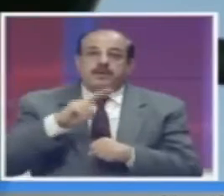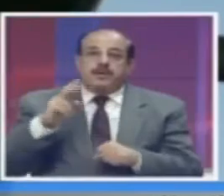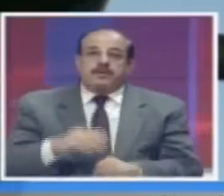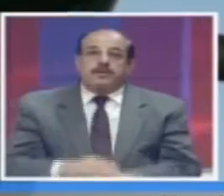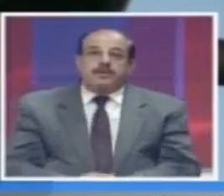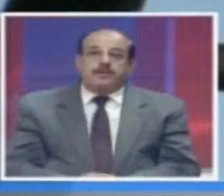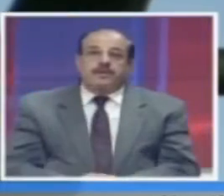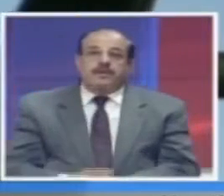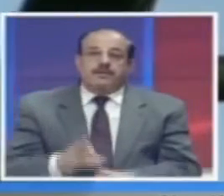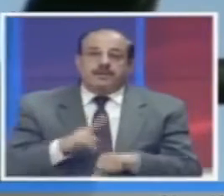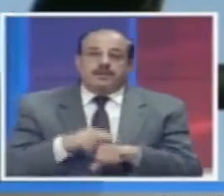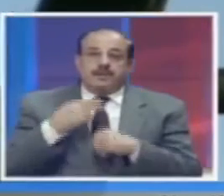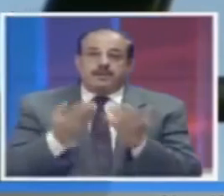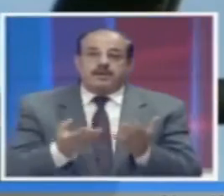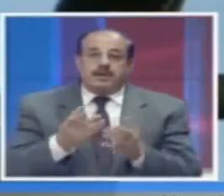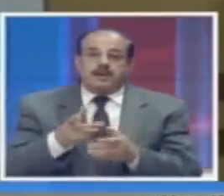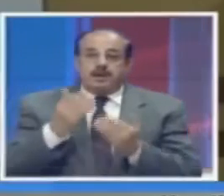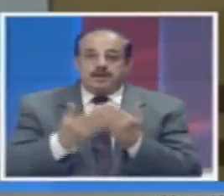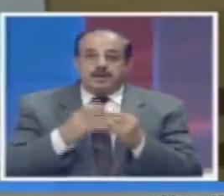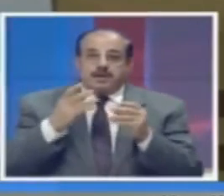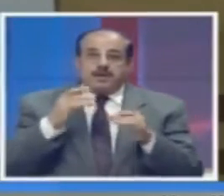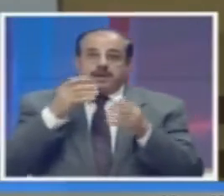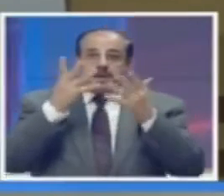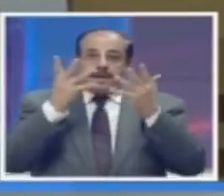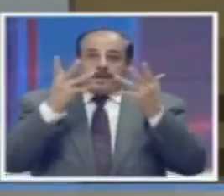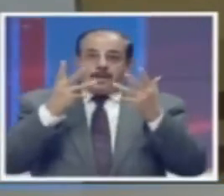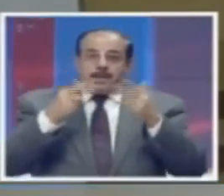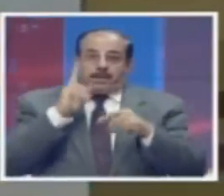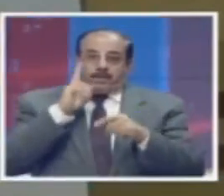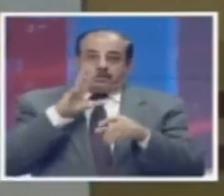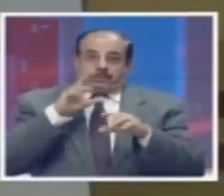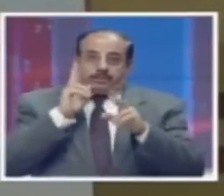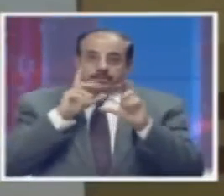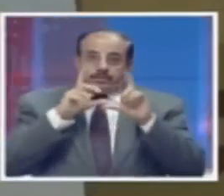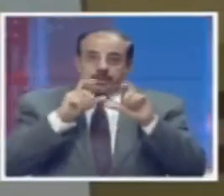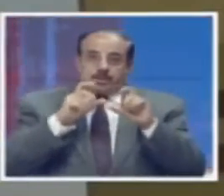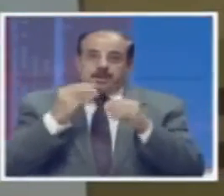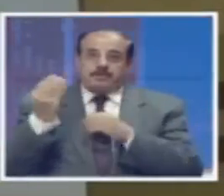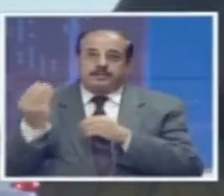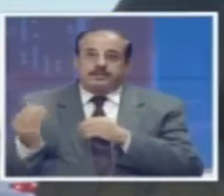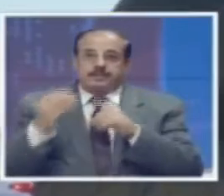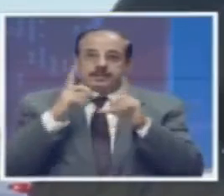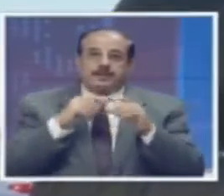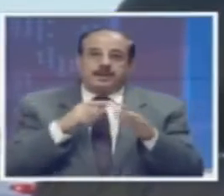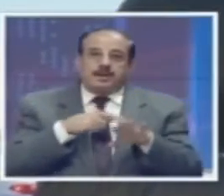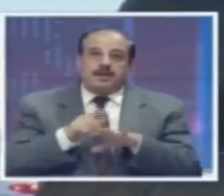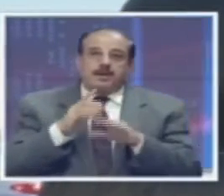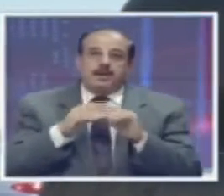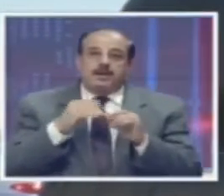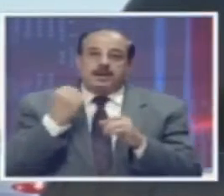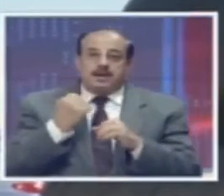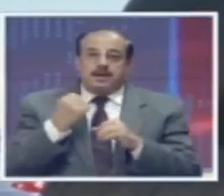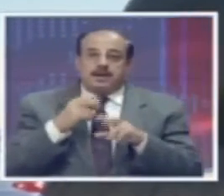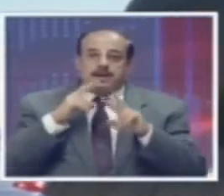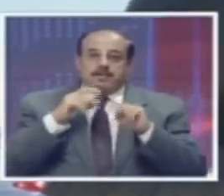الارتفاعات وتقديم أحدث البيانات لكل جسم تم اكتشافه حديثا. خطوة جديدة تثبت بها مصر أن قاطرة